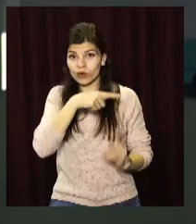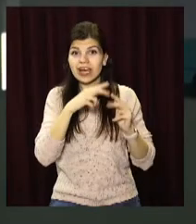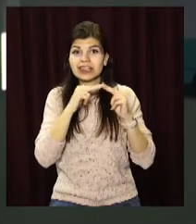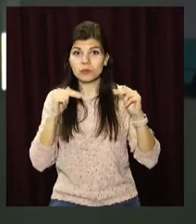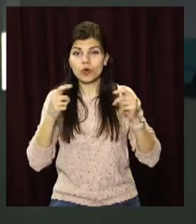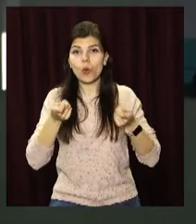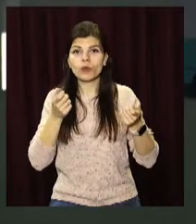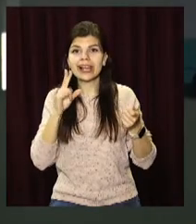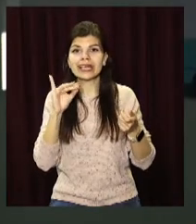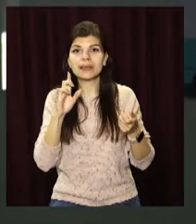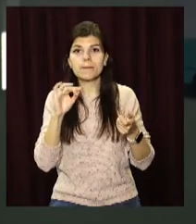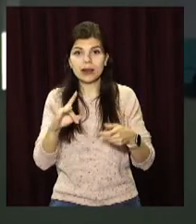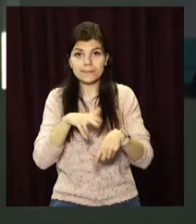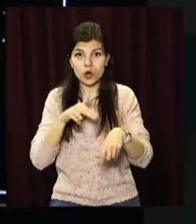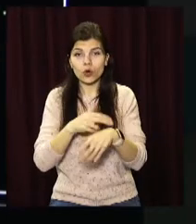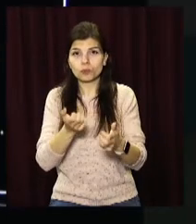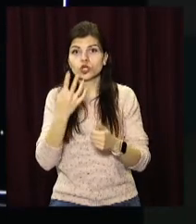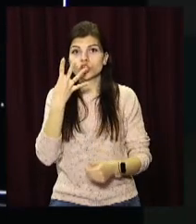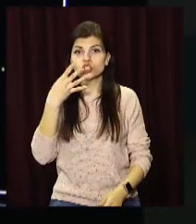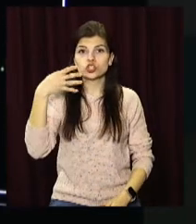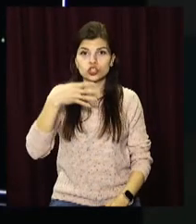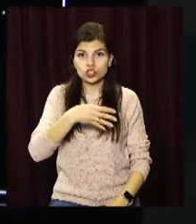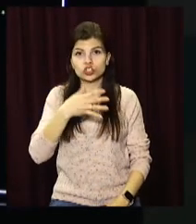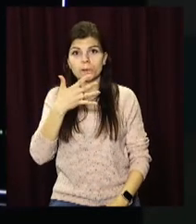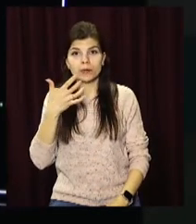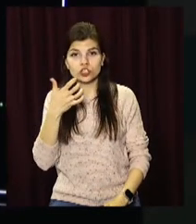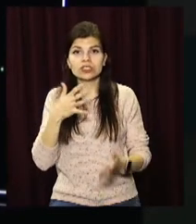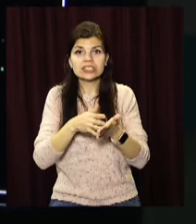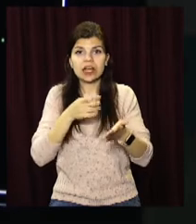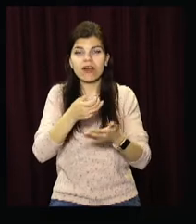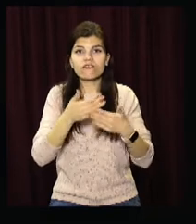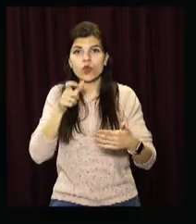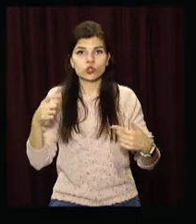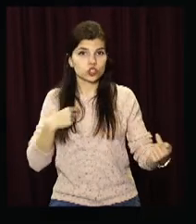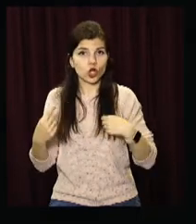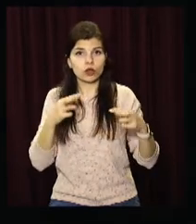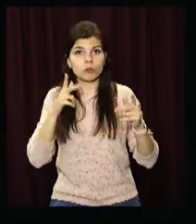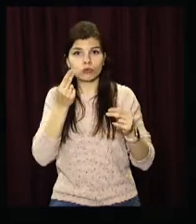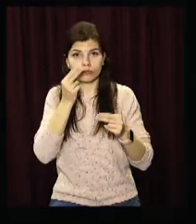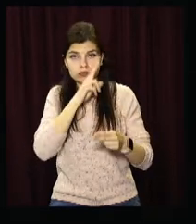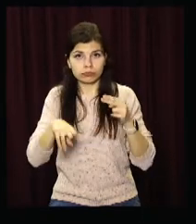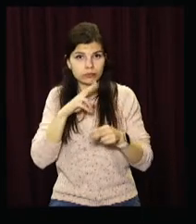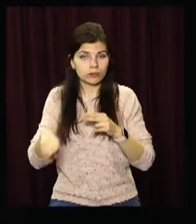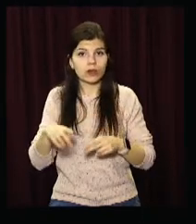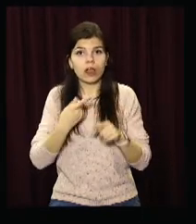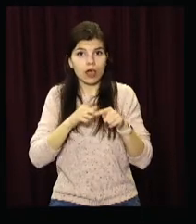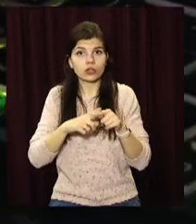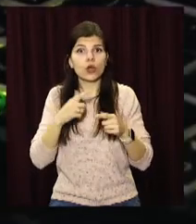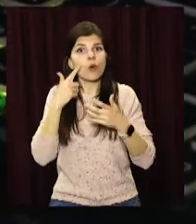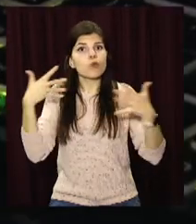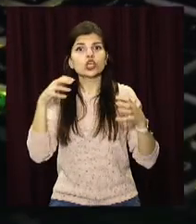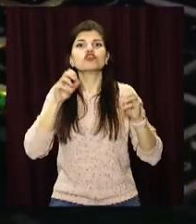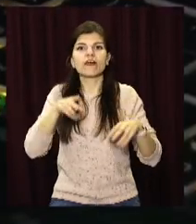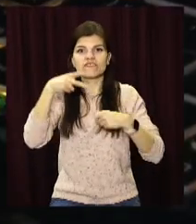Дніпропетровському управлінні кіберполіції отримали 4,5 тисячі заяв від потерпілих, а це вдвічі більше, ніж у